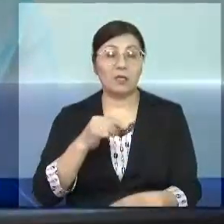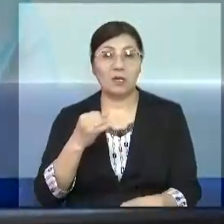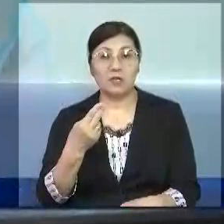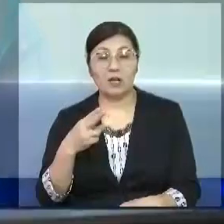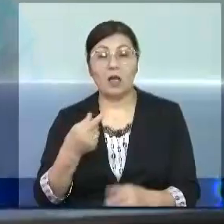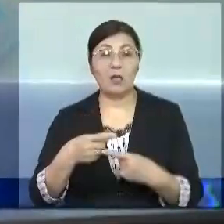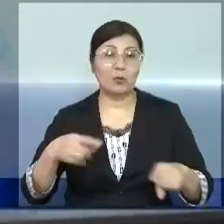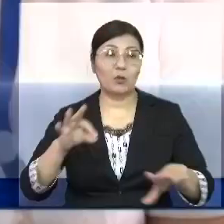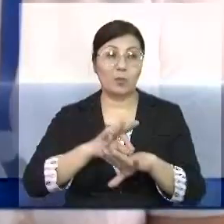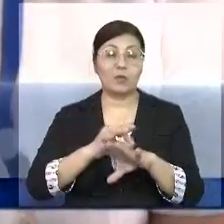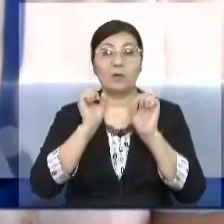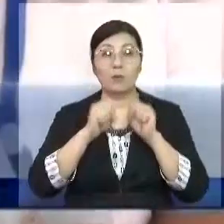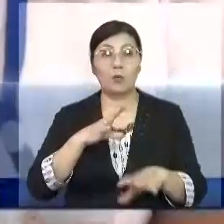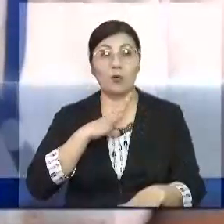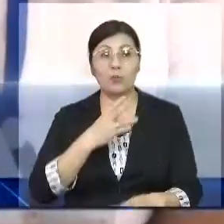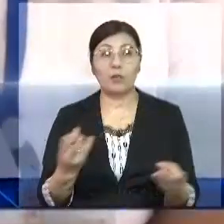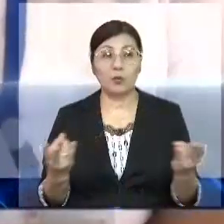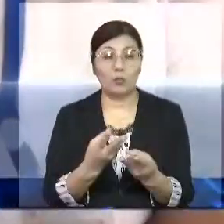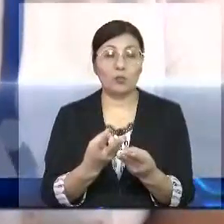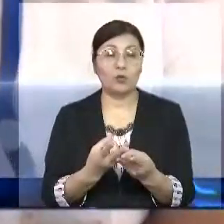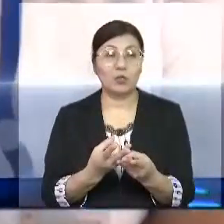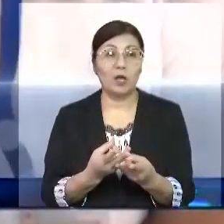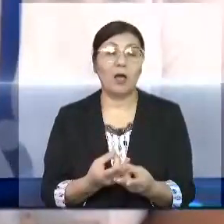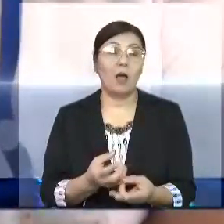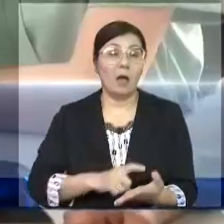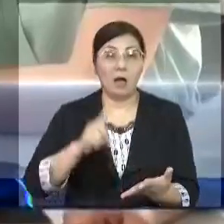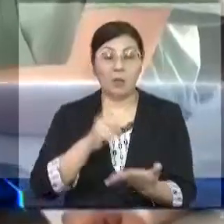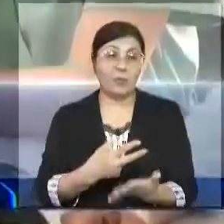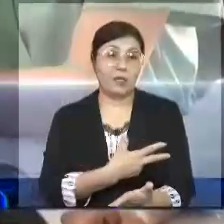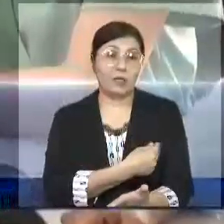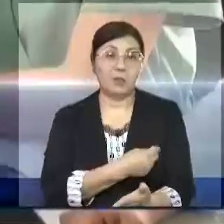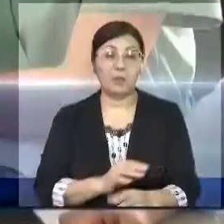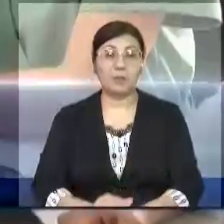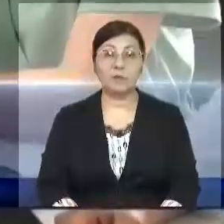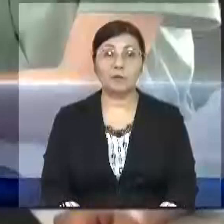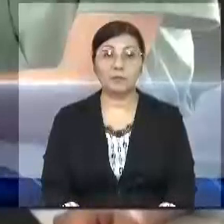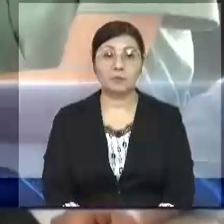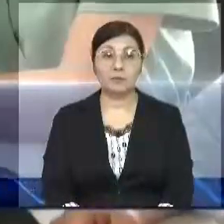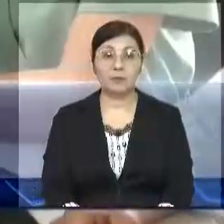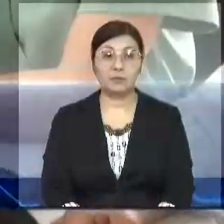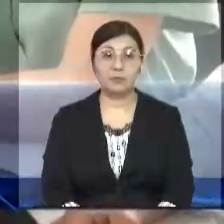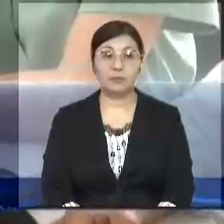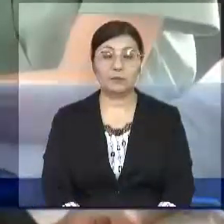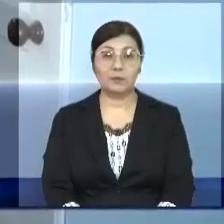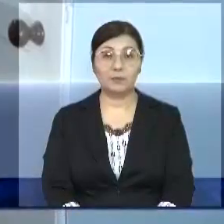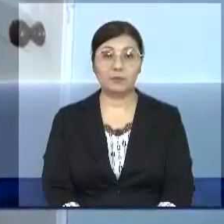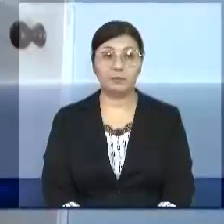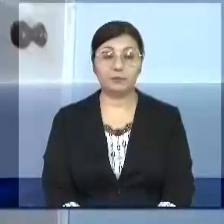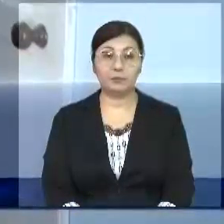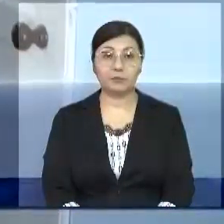другие. В этой связи родителям важно не пренебрегать вакцинацией, которая абсолютно безвредна. Николай Сырбов, Азамат Сауханов, телеканал Актобе.